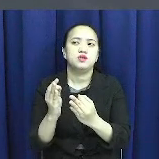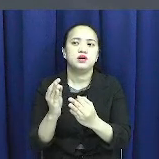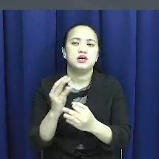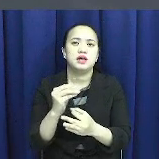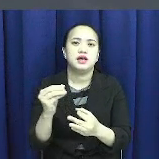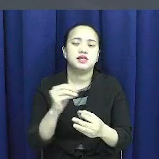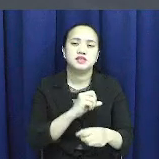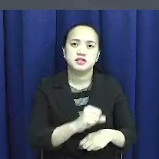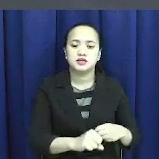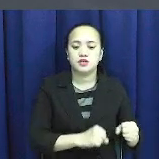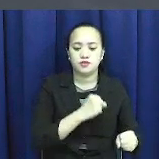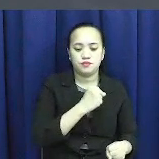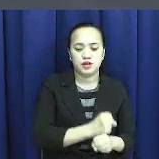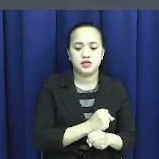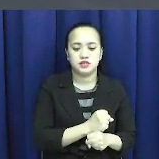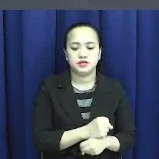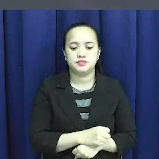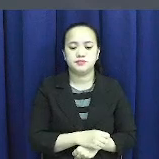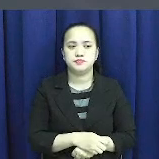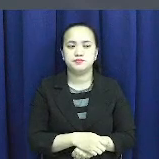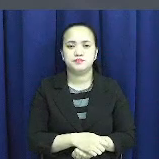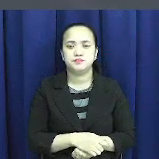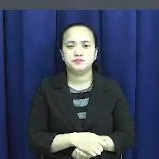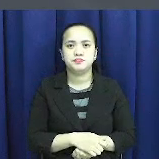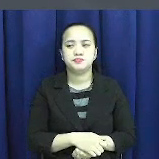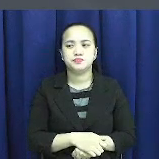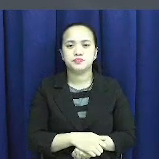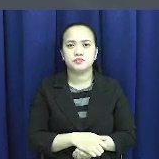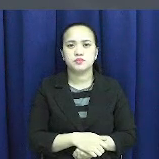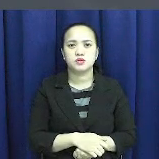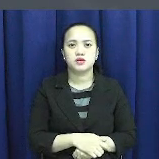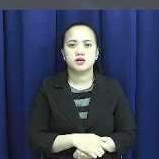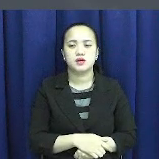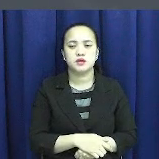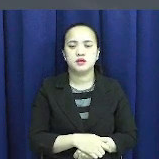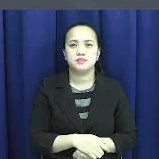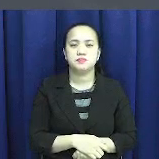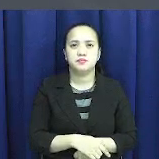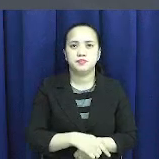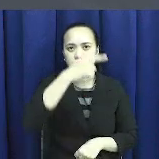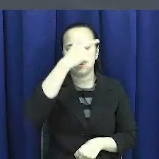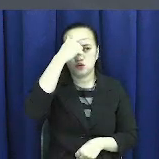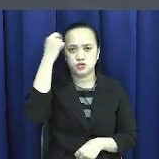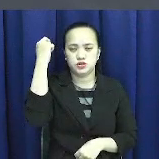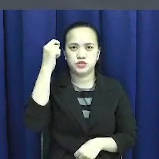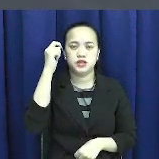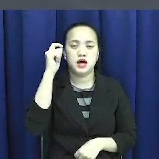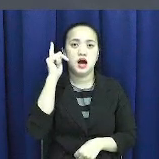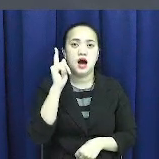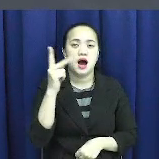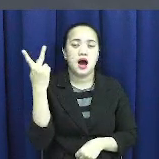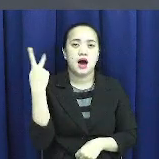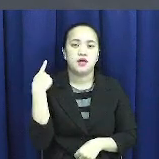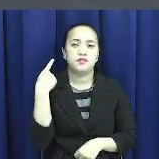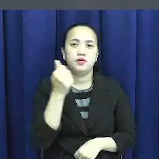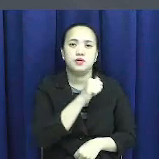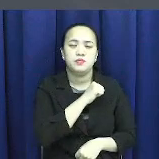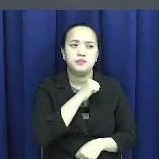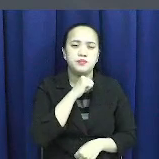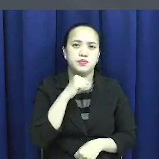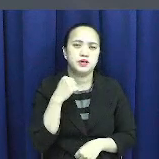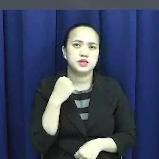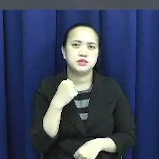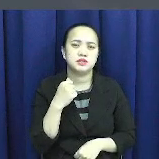sa Panginoon. Sapagkat nandiyan po yung mga priest. Pero mga kapatid, Makita nyo po